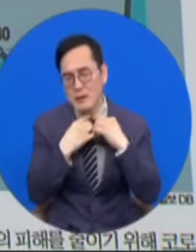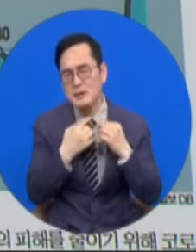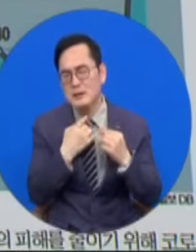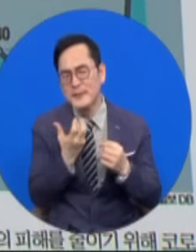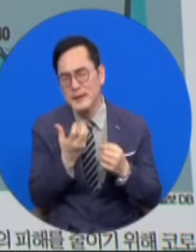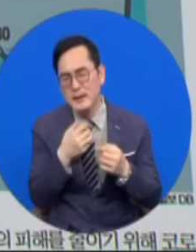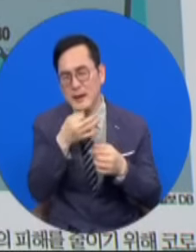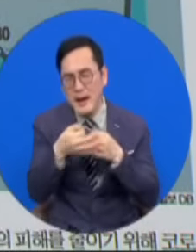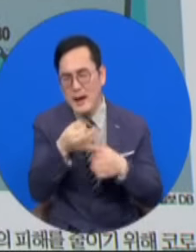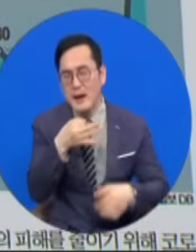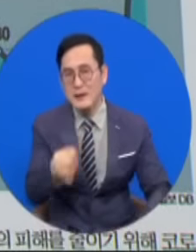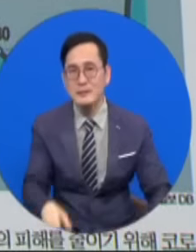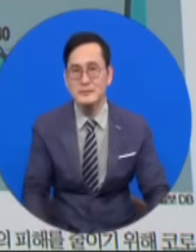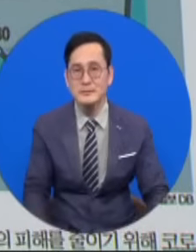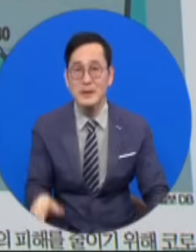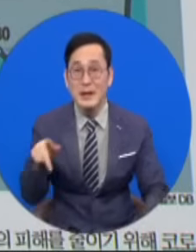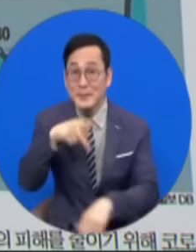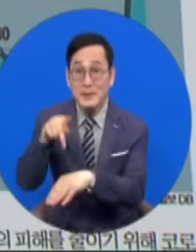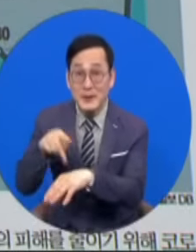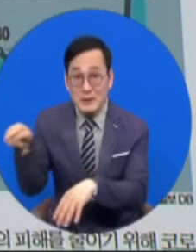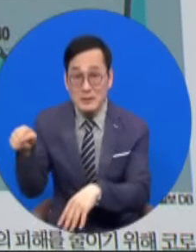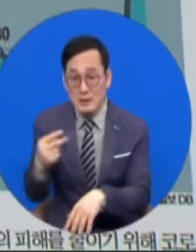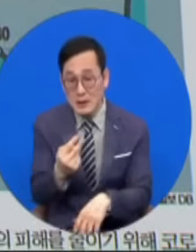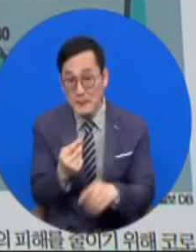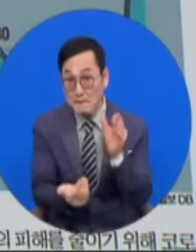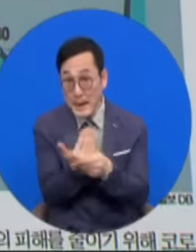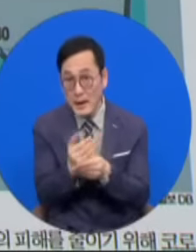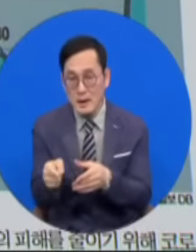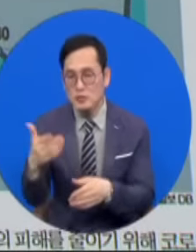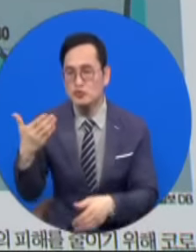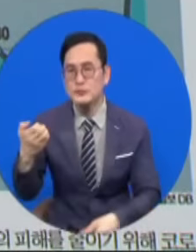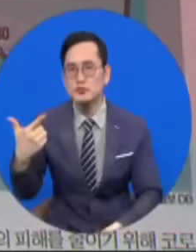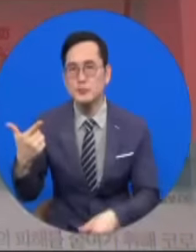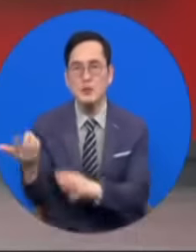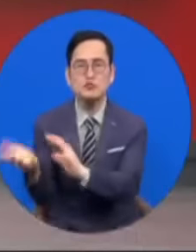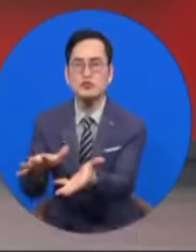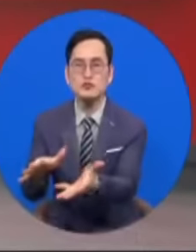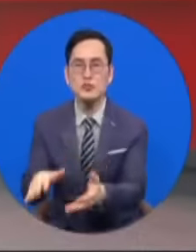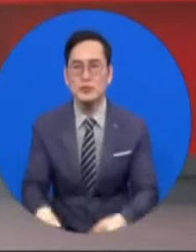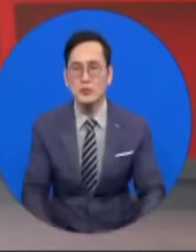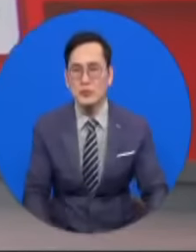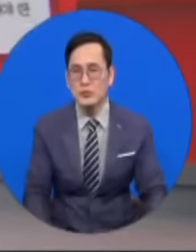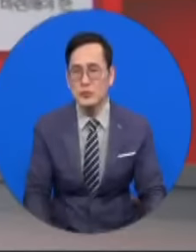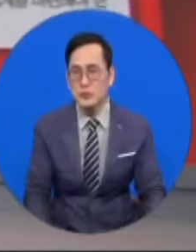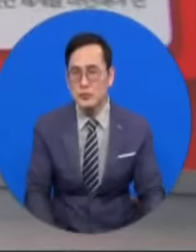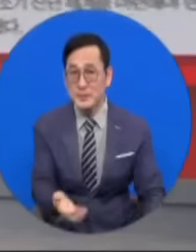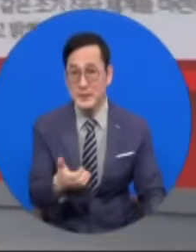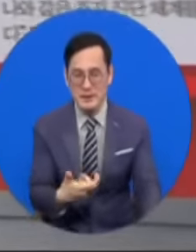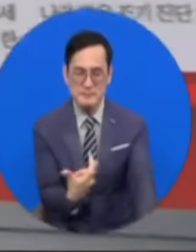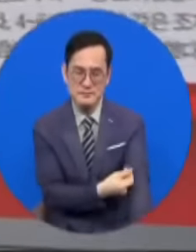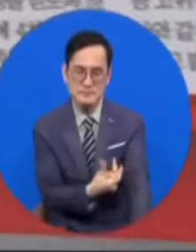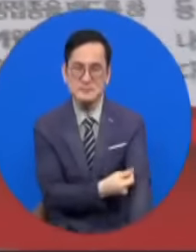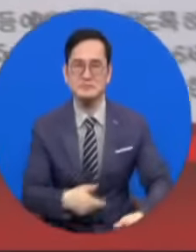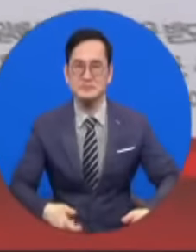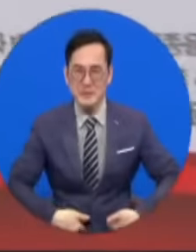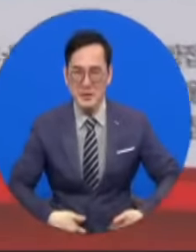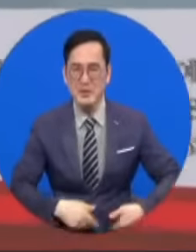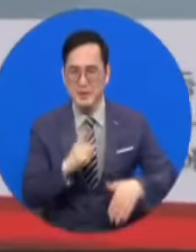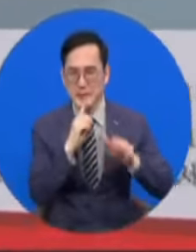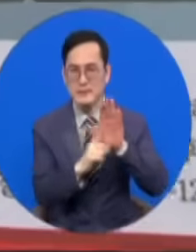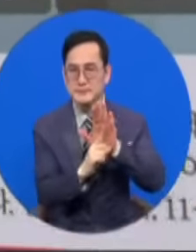일로 96명이 사망했다고 합니다 일의 예방 접종의 필요성도 다시금 강조되고